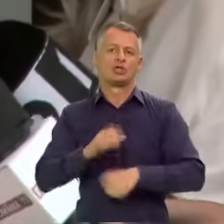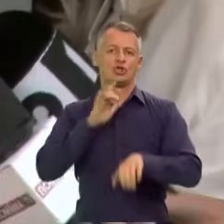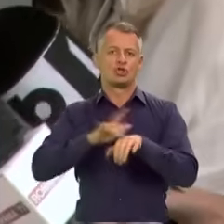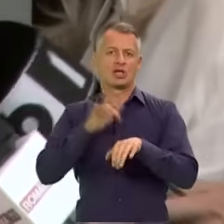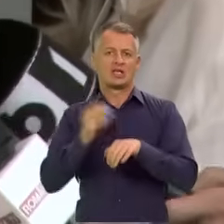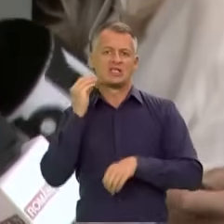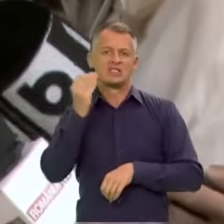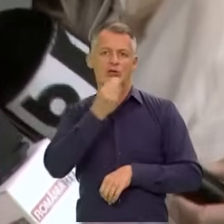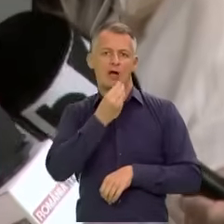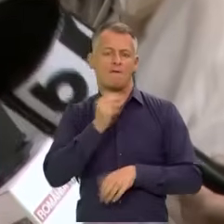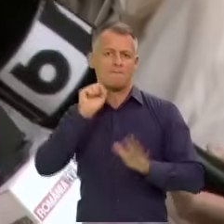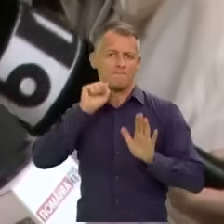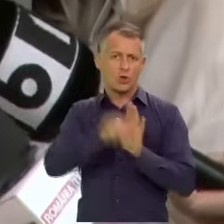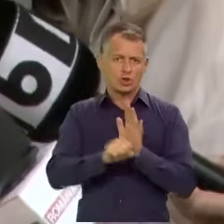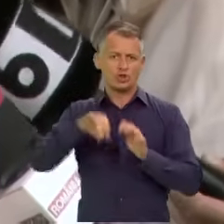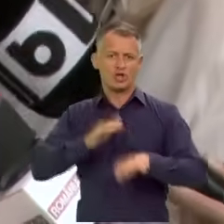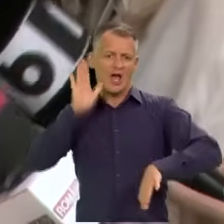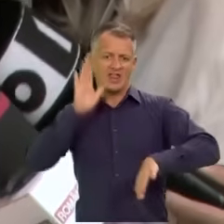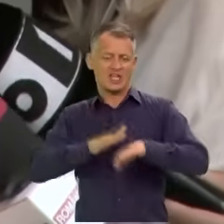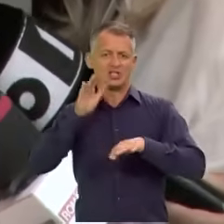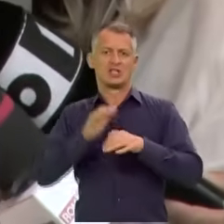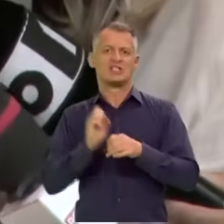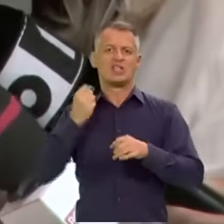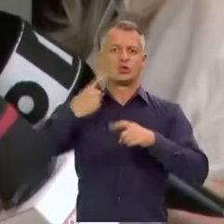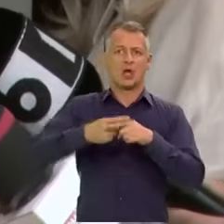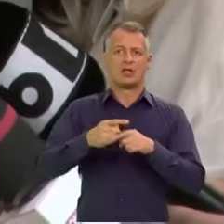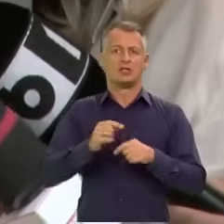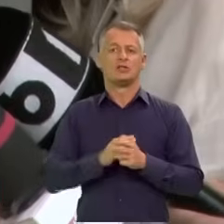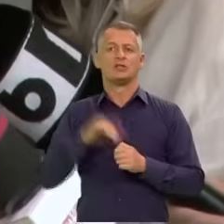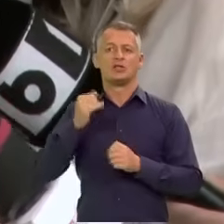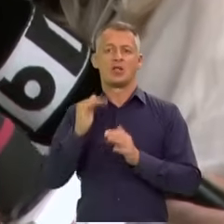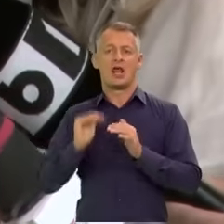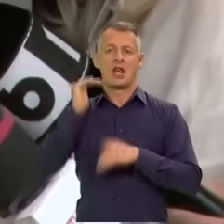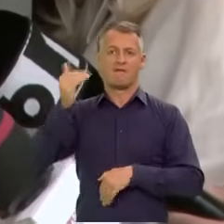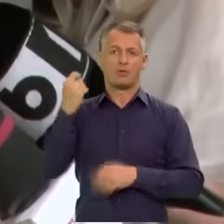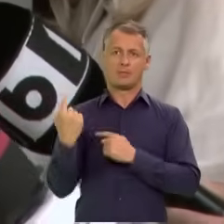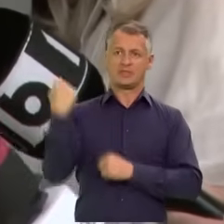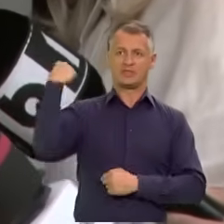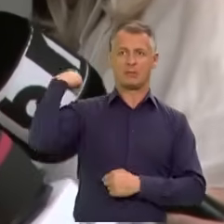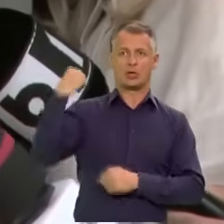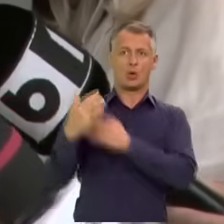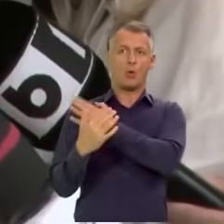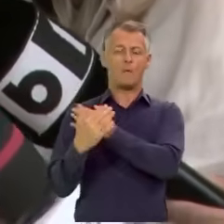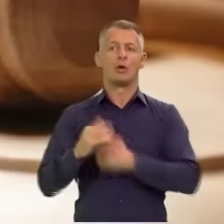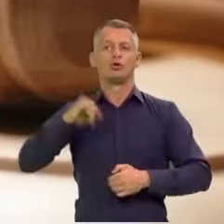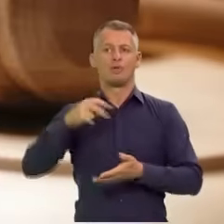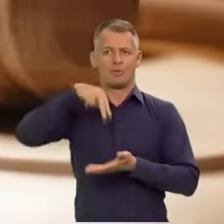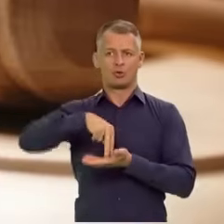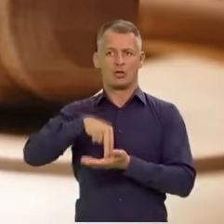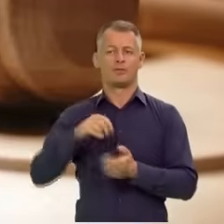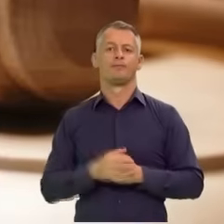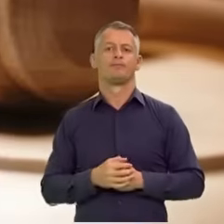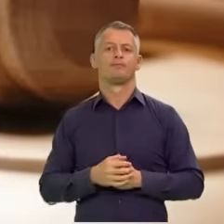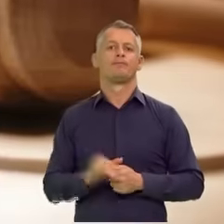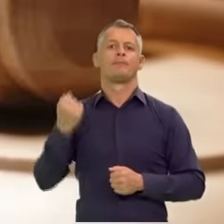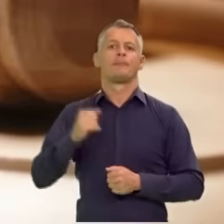cu forța și atingeri cu tentă sexuală în zona și la nivelul spatelui, umerilor și picioarelor.